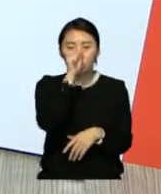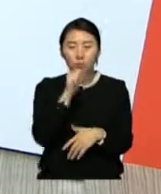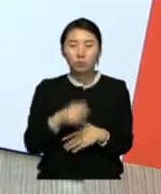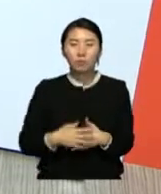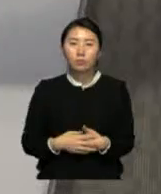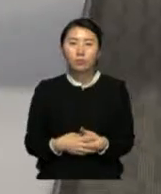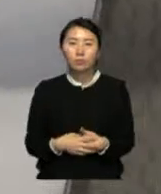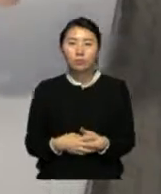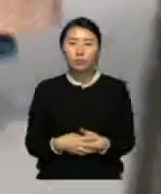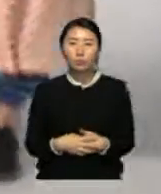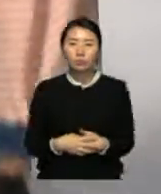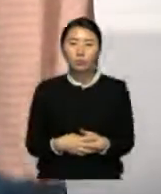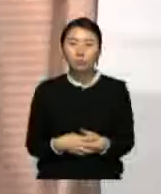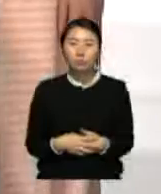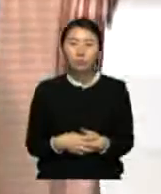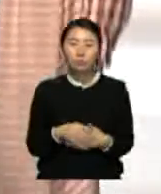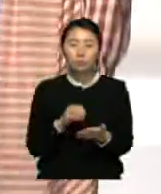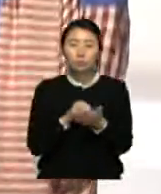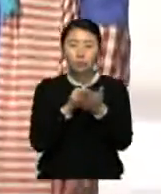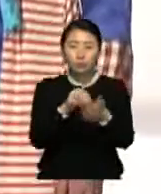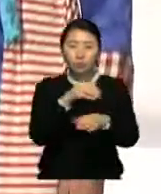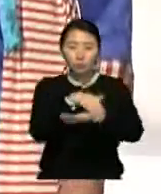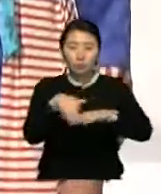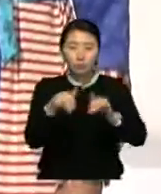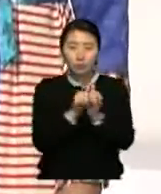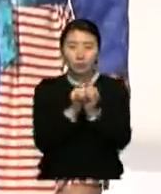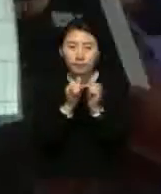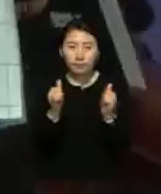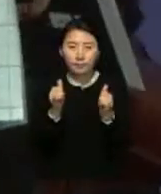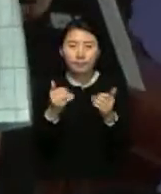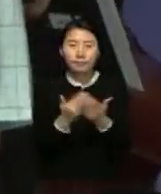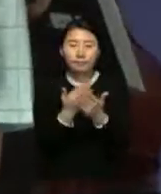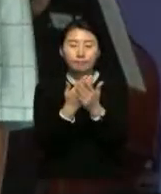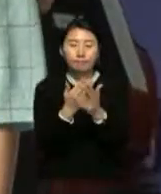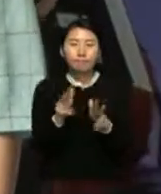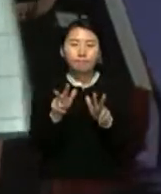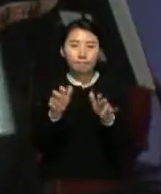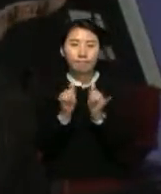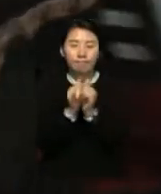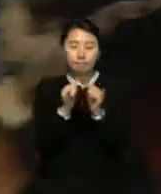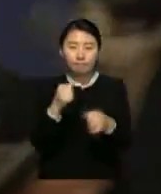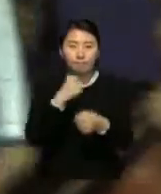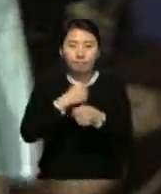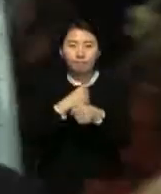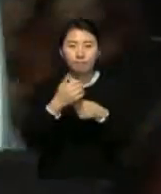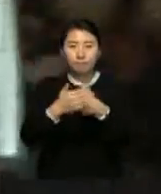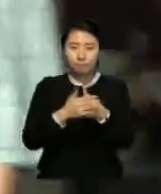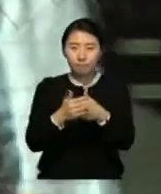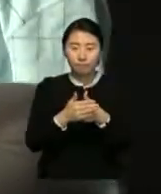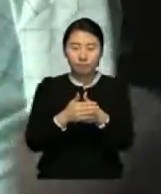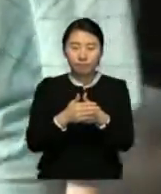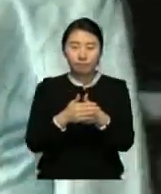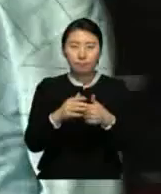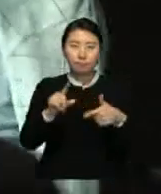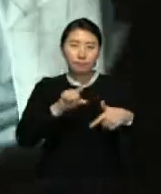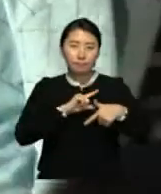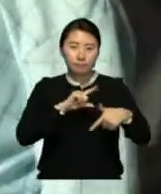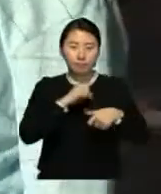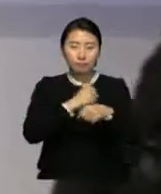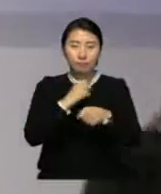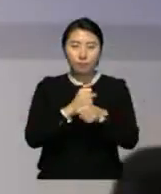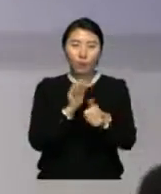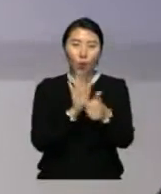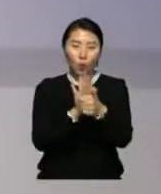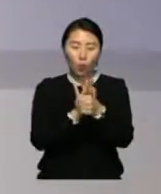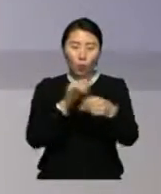굉장히 좋거든요. 입주한 디자이너들은 시제품 개발과 봉제 인력 등 제작 지원과 브랜드 경영, 홍보,